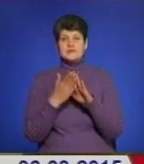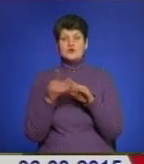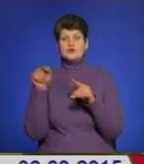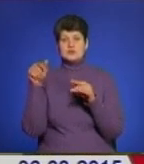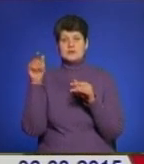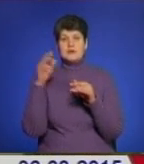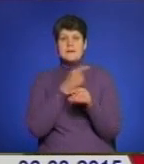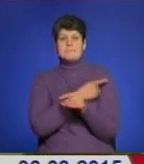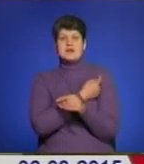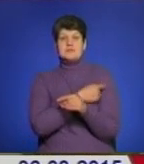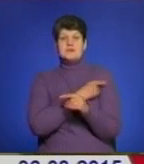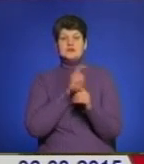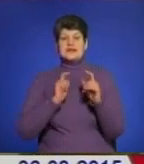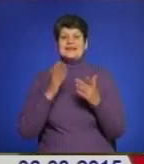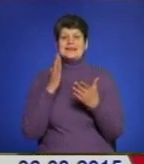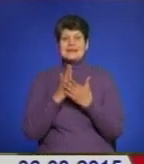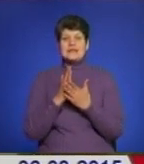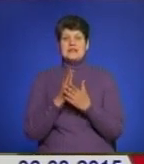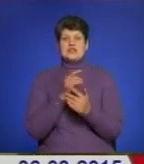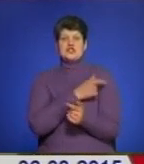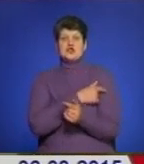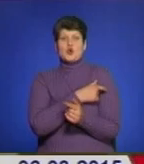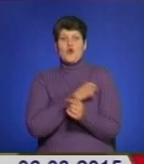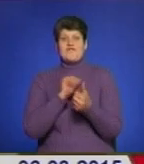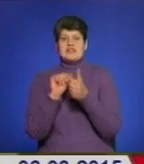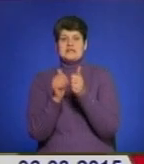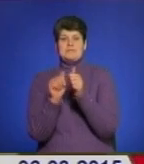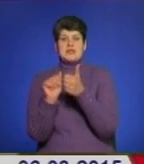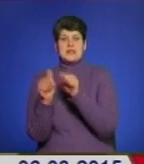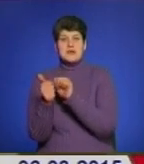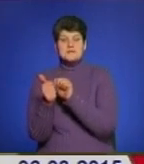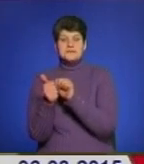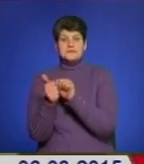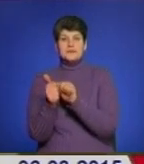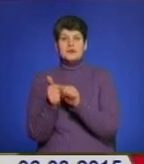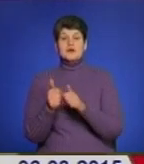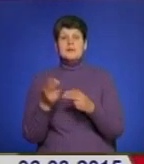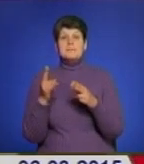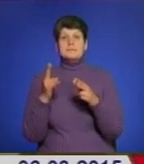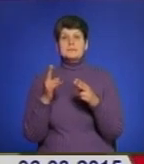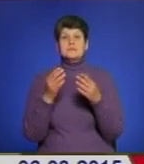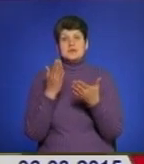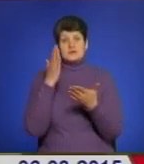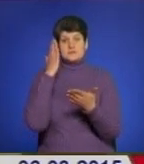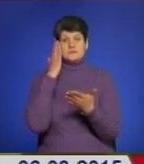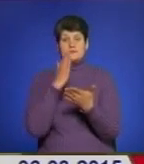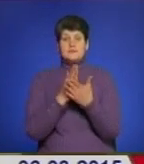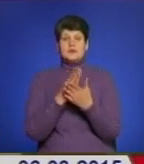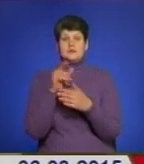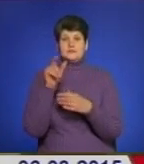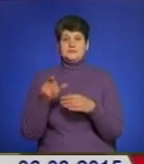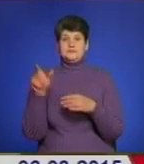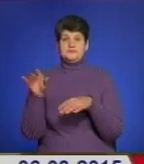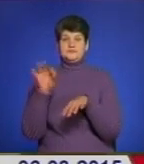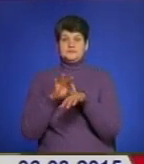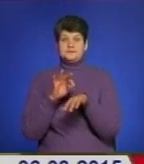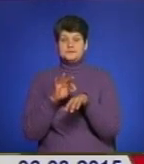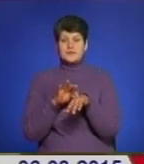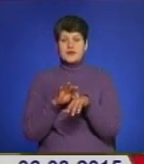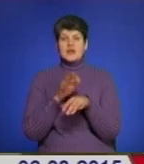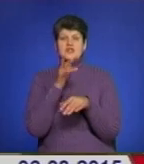медперсонал, який знаходиться на черговій зміні. Безумовно, при наявності пацієнтів час